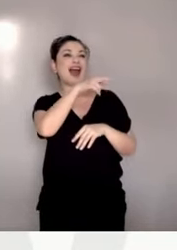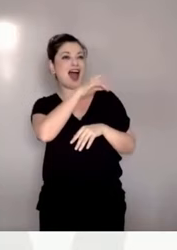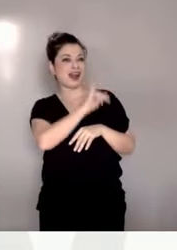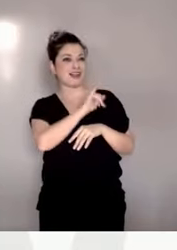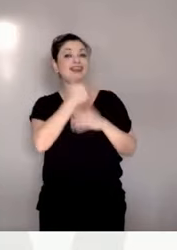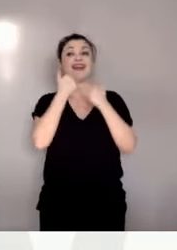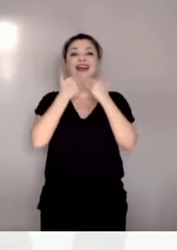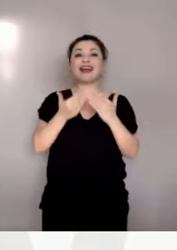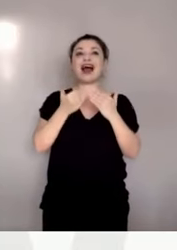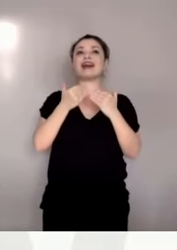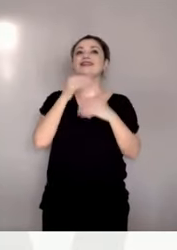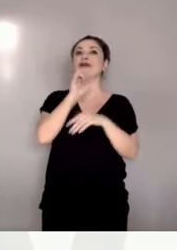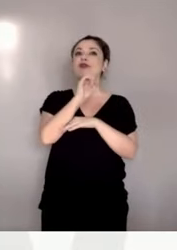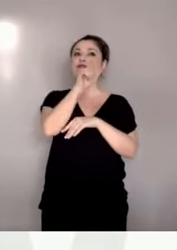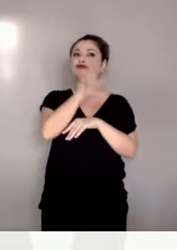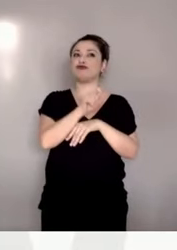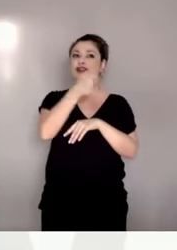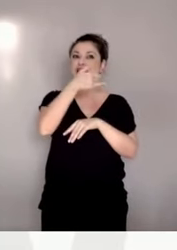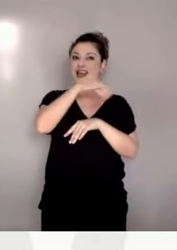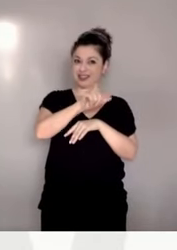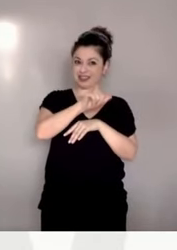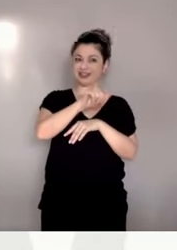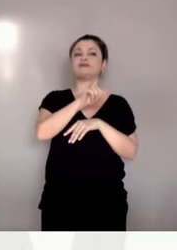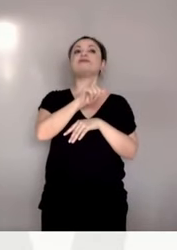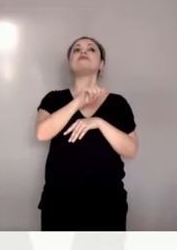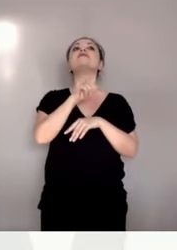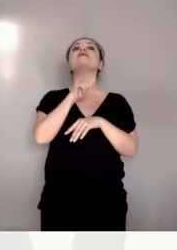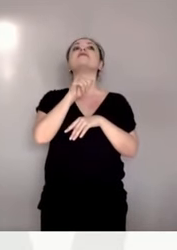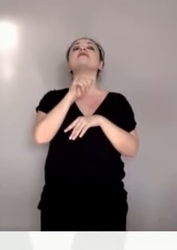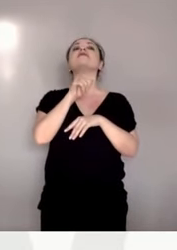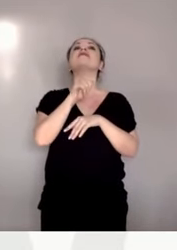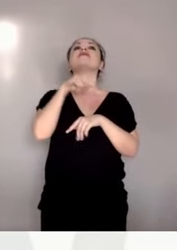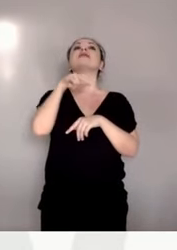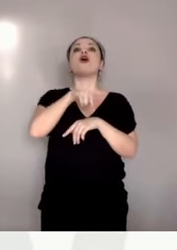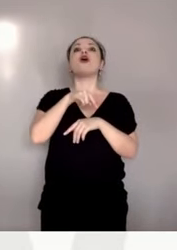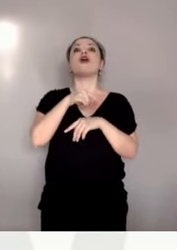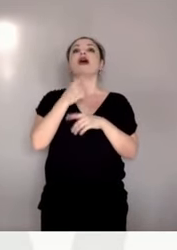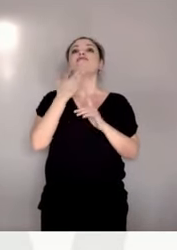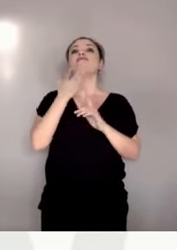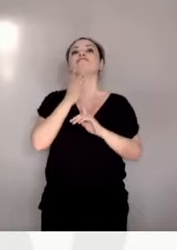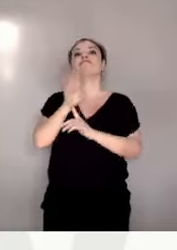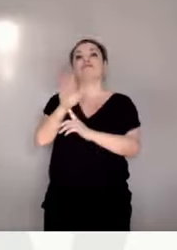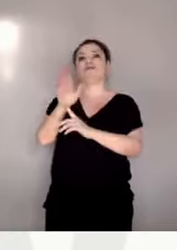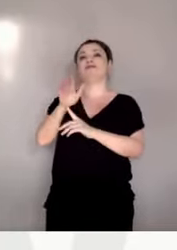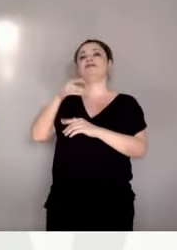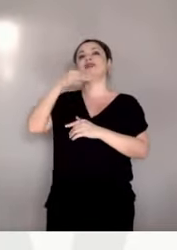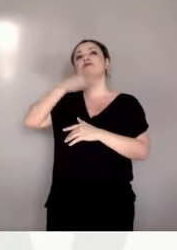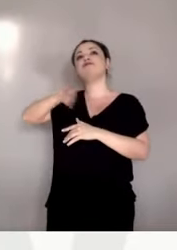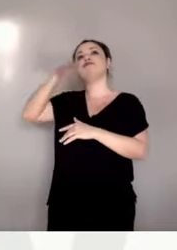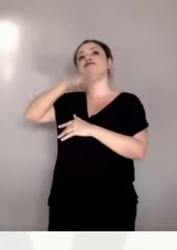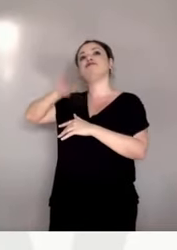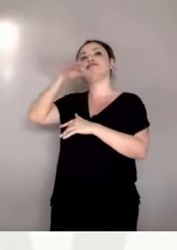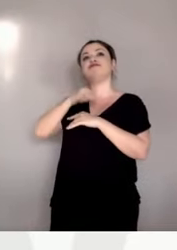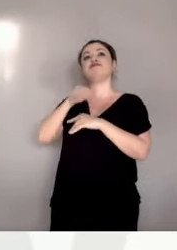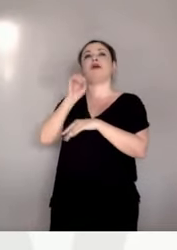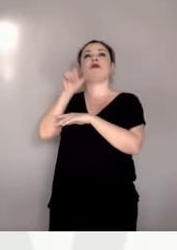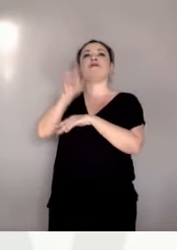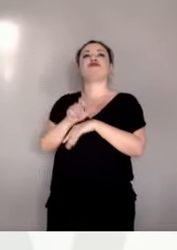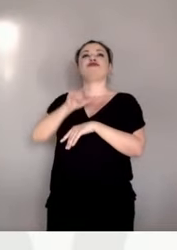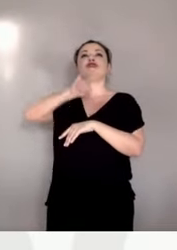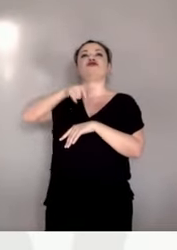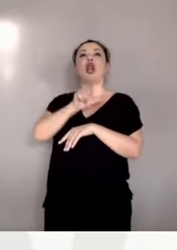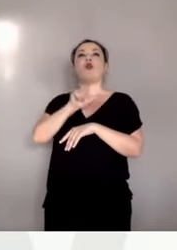ovviamente professor Nancy. Ora guardiamo una lezione del professor Jean-Luc Nancy,